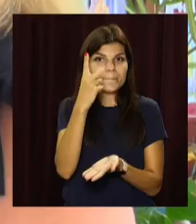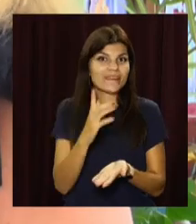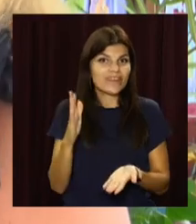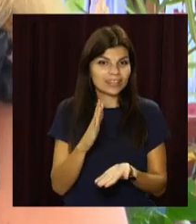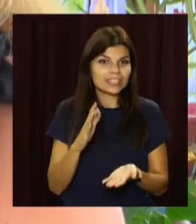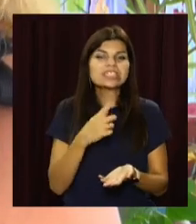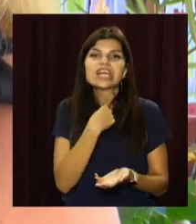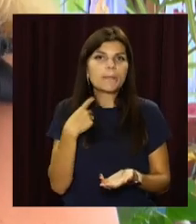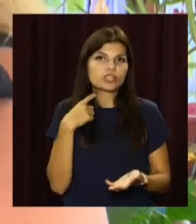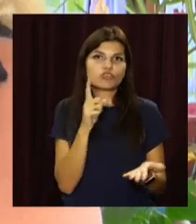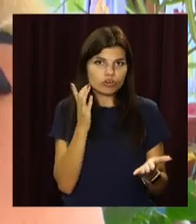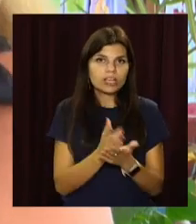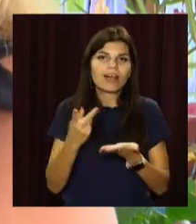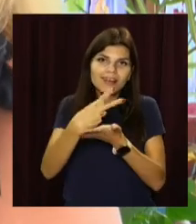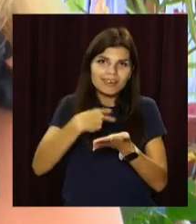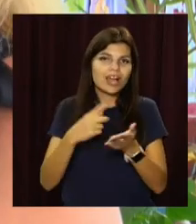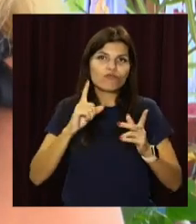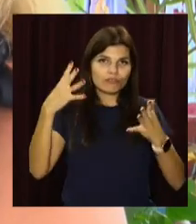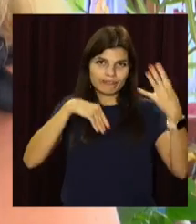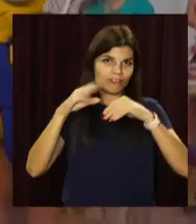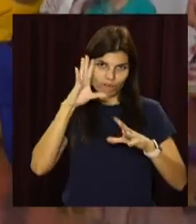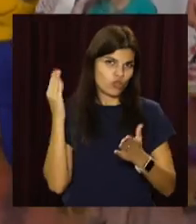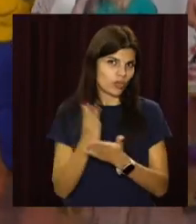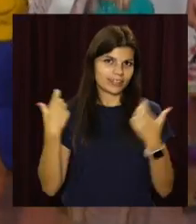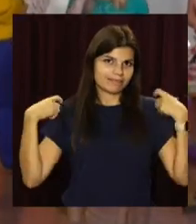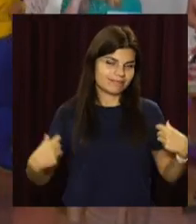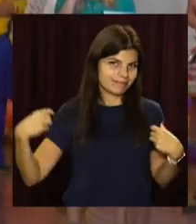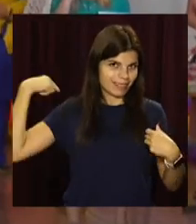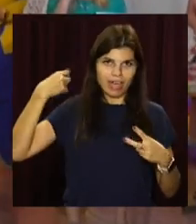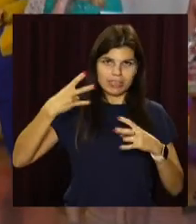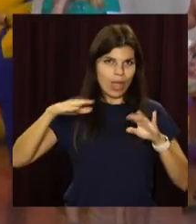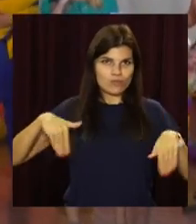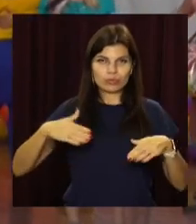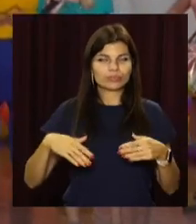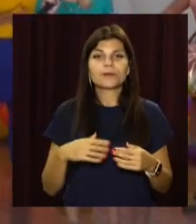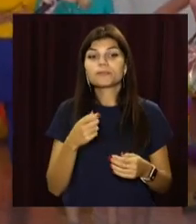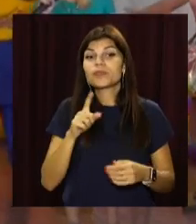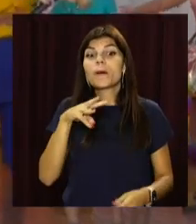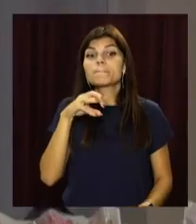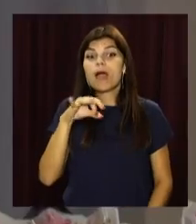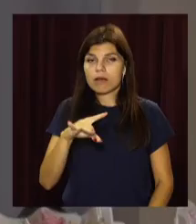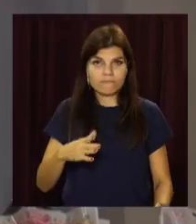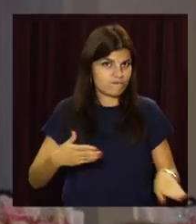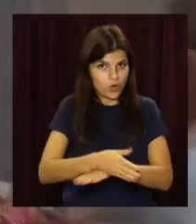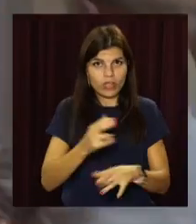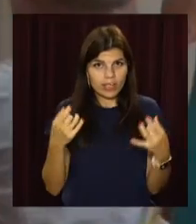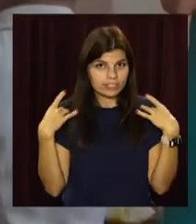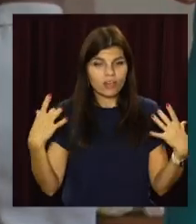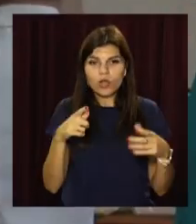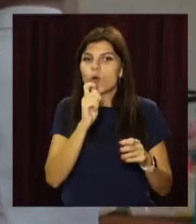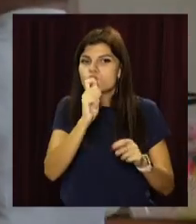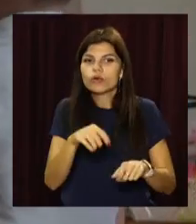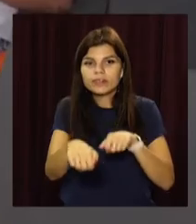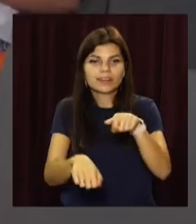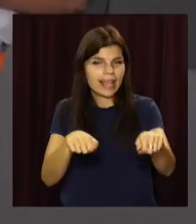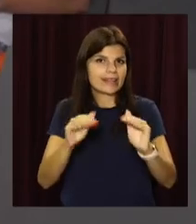вересня забезпечені канцтоварами в повному обсязі. На свято до дітей завітав міський голова Андрій Білоусов. Він і вручив